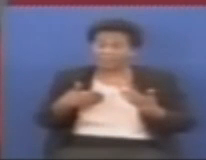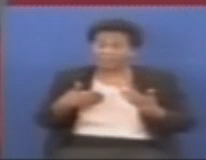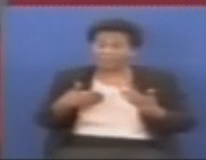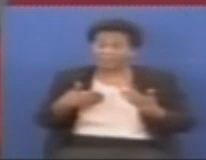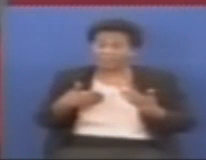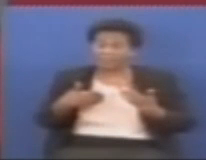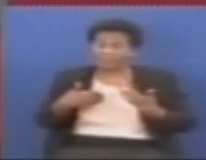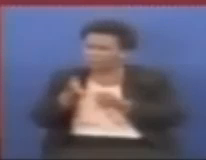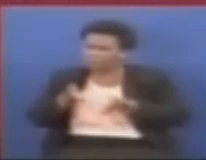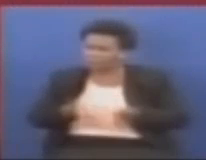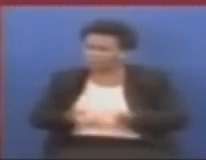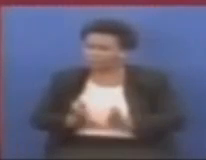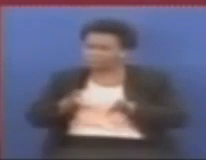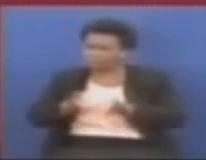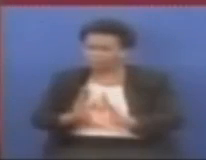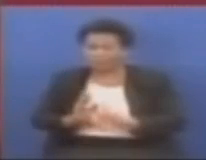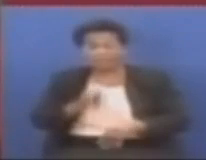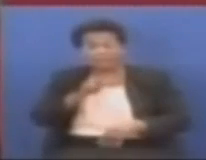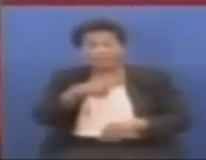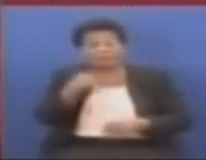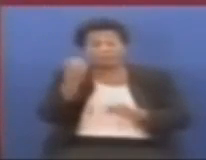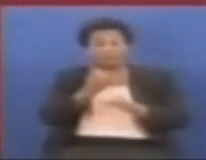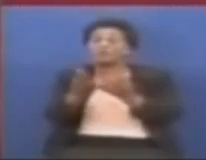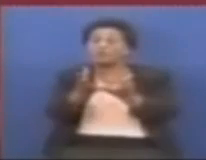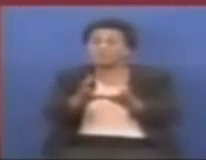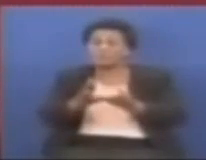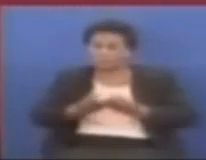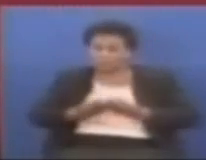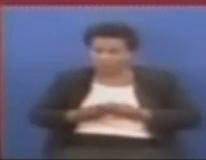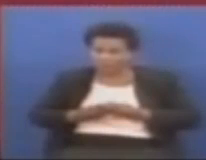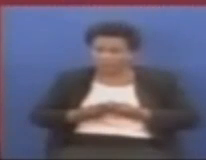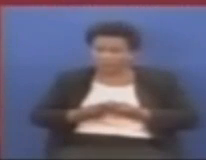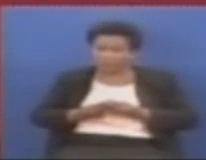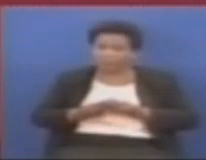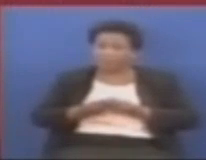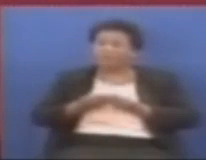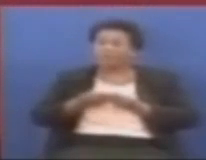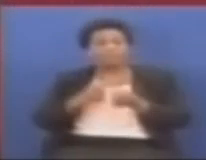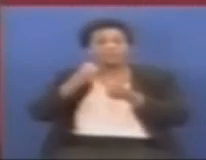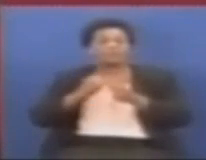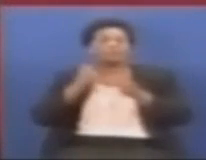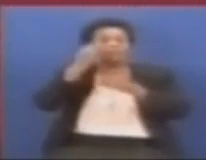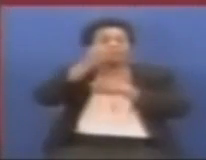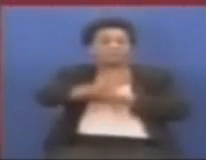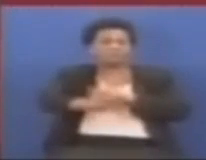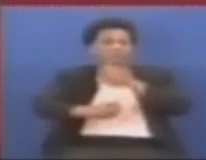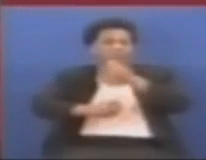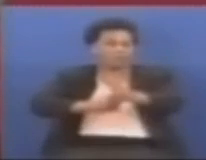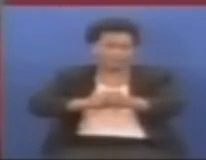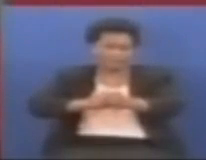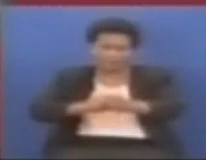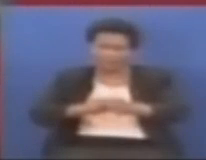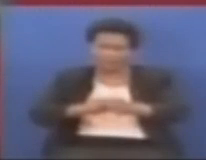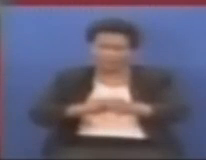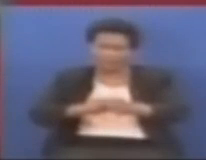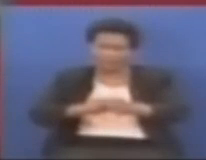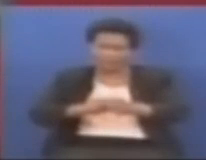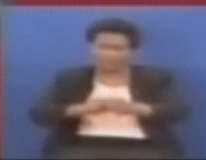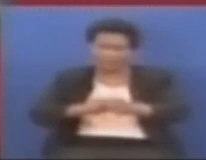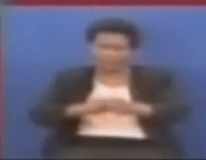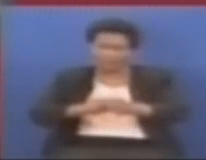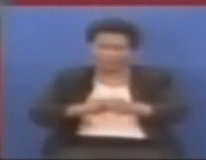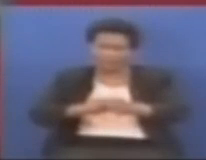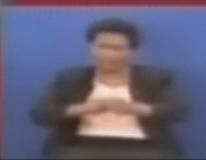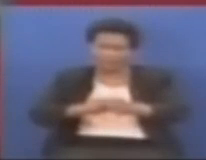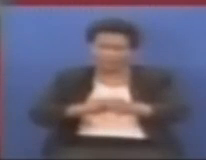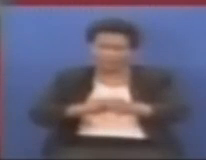na Utalii, kwa nini sasa isikae na Wizara ya Mifugo na Uvuvi pamoja na TAMISEMI kuleta mkakati mahususi